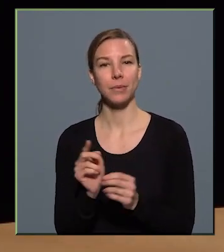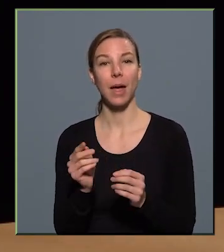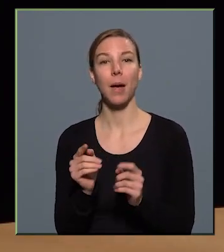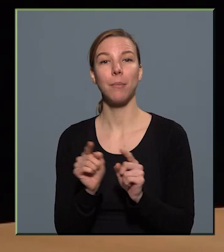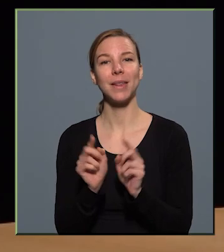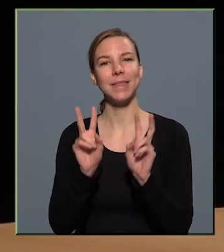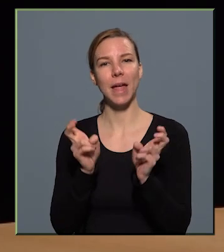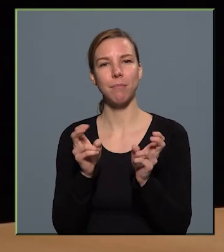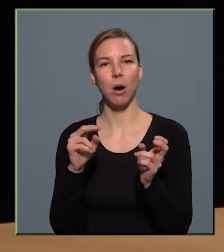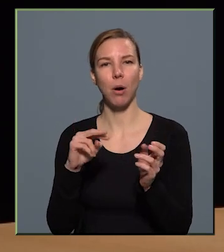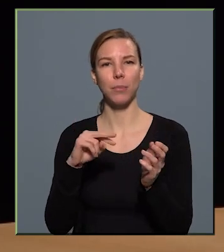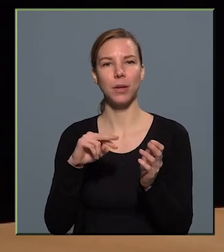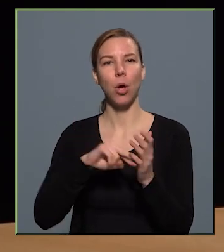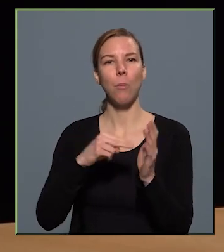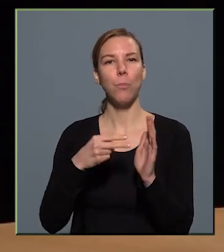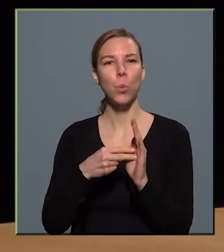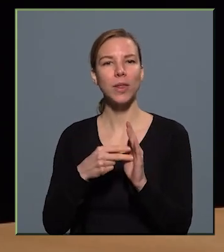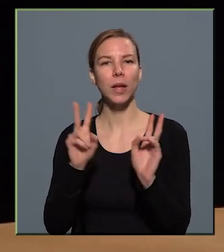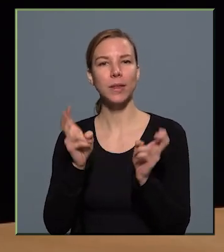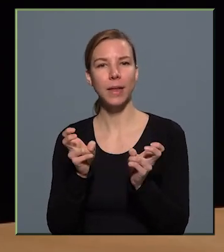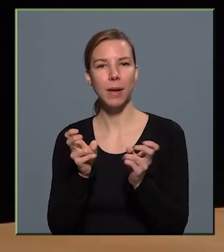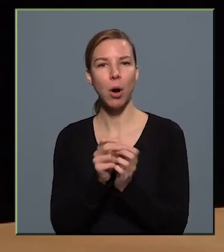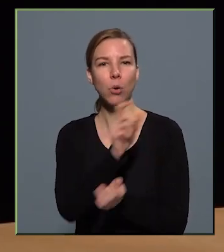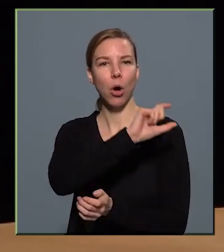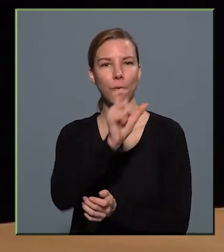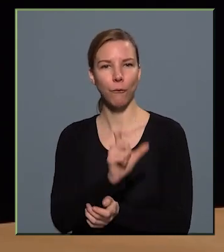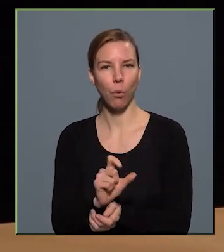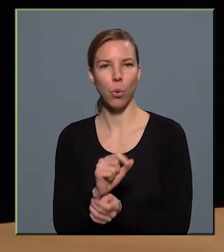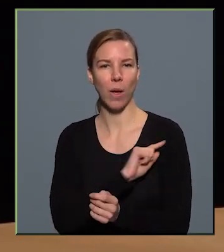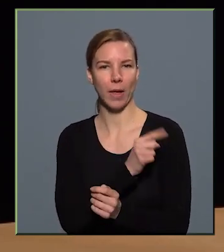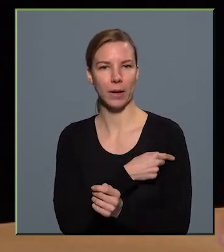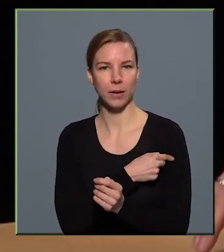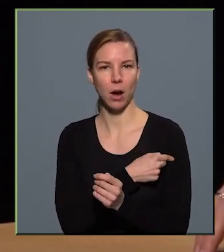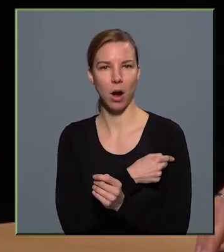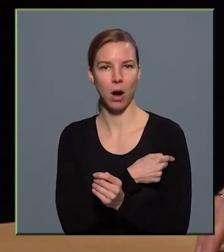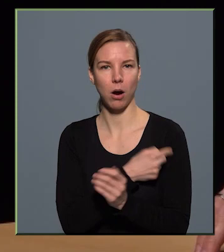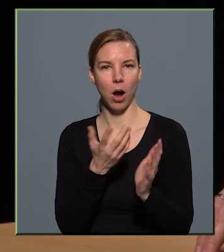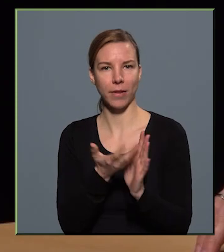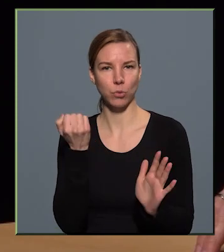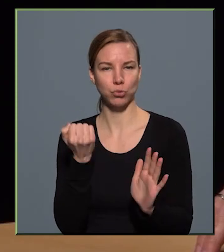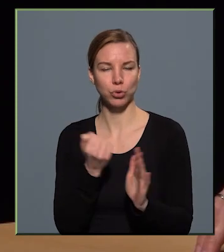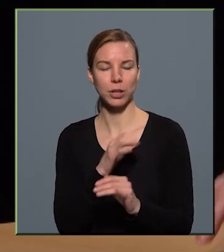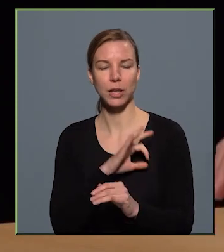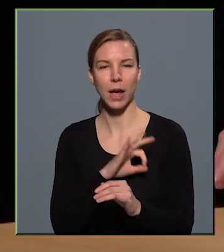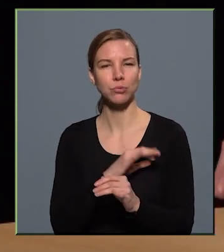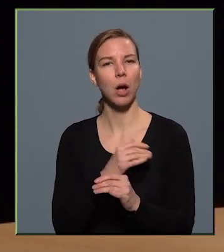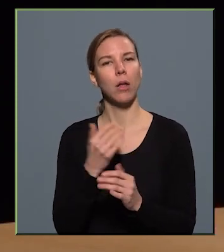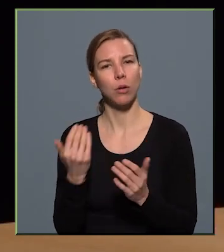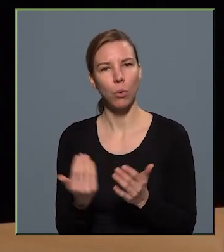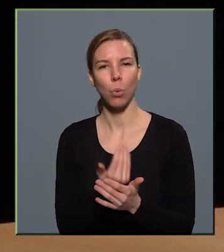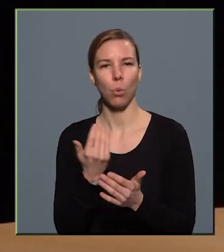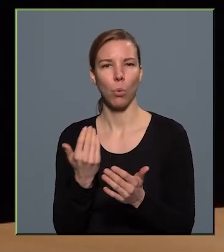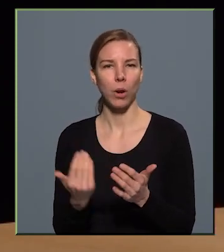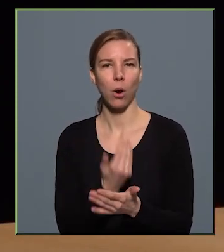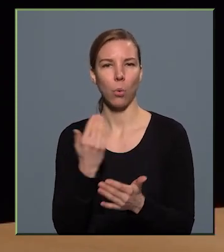Témaként, műszaki témaként, hogy a folyó energiájának hasznosítása, ez időről időre előjött, de csak ilyen nagyon